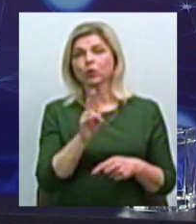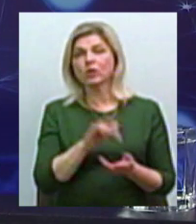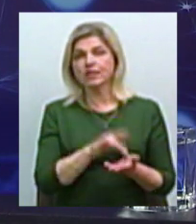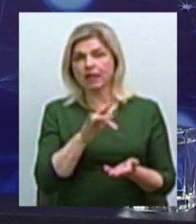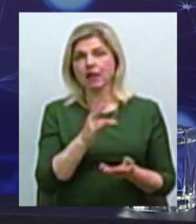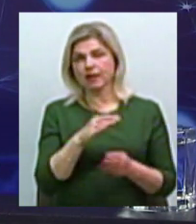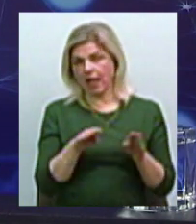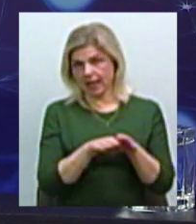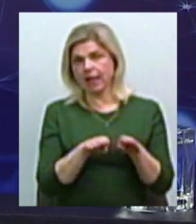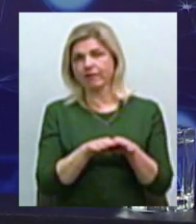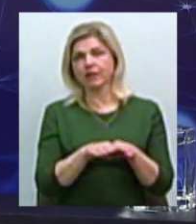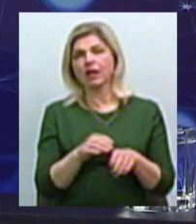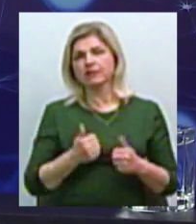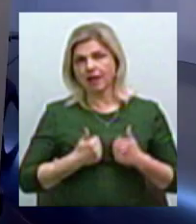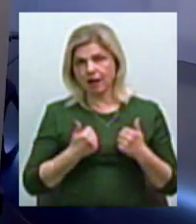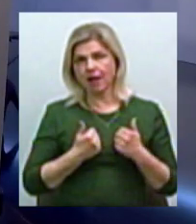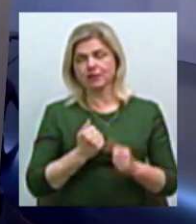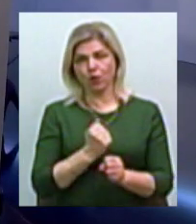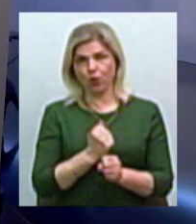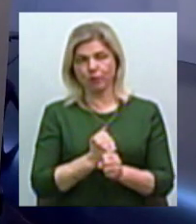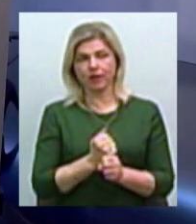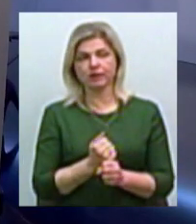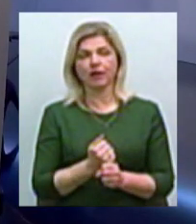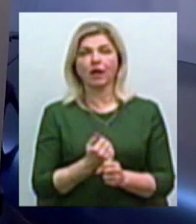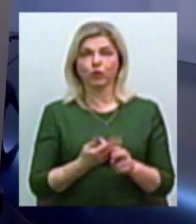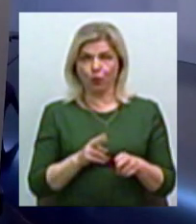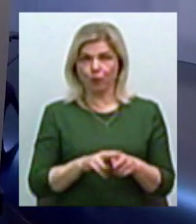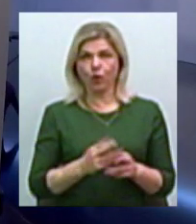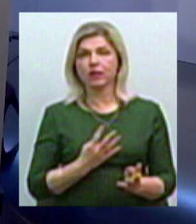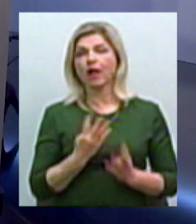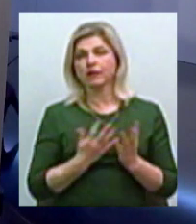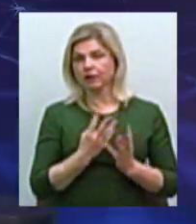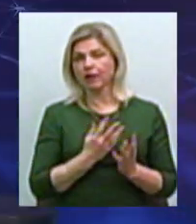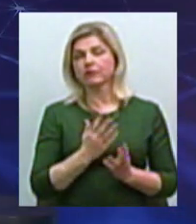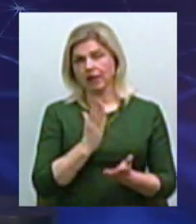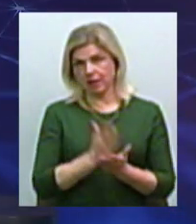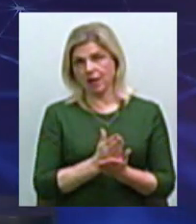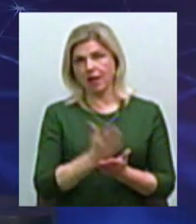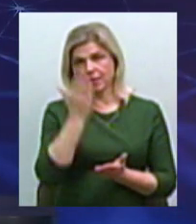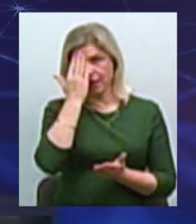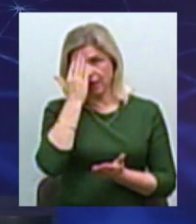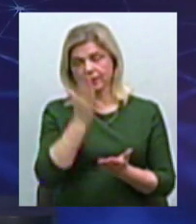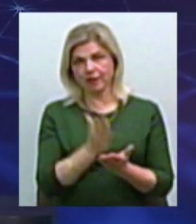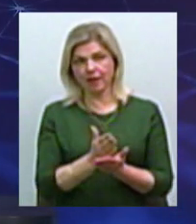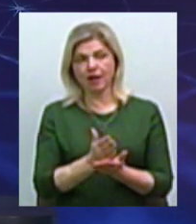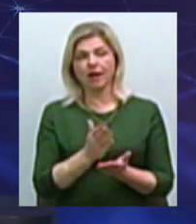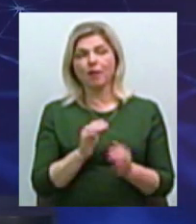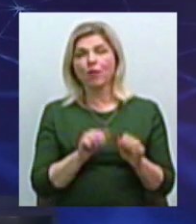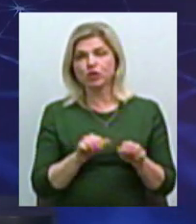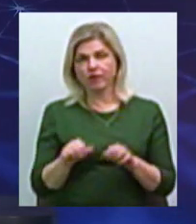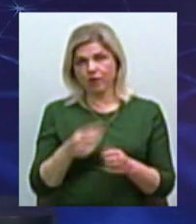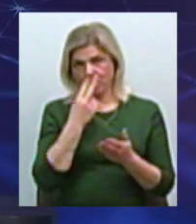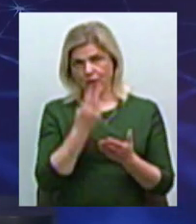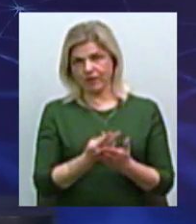на рівні стараються і роблять, дивляться на приклади якісь. Тому натхнення в них є, і таланти є, і ну, в них є можливість їх